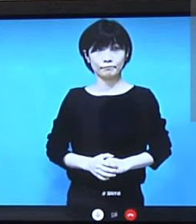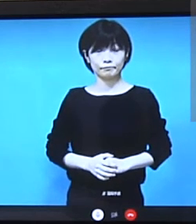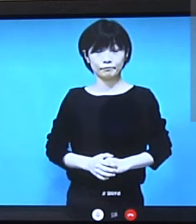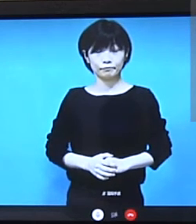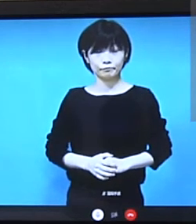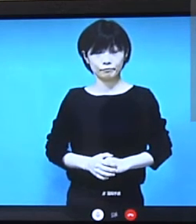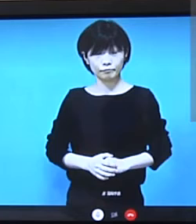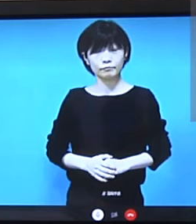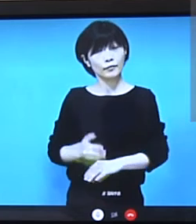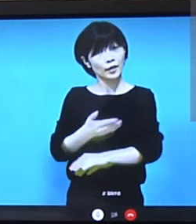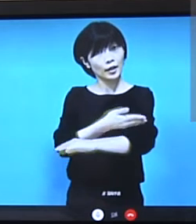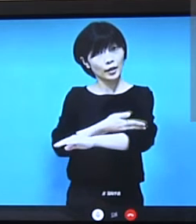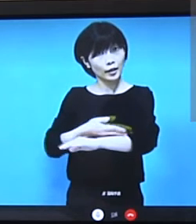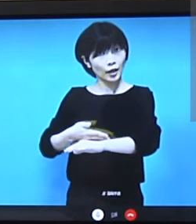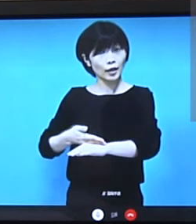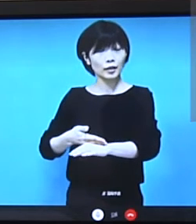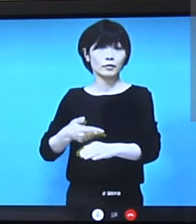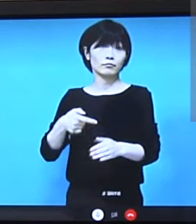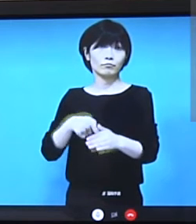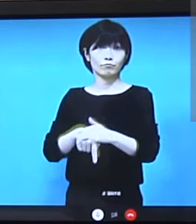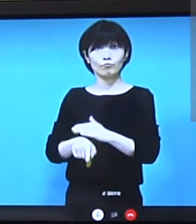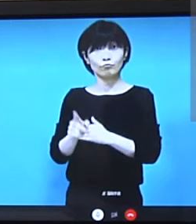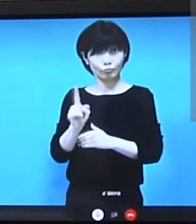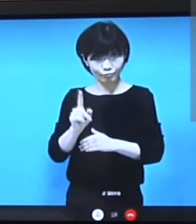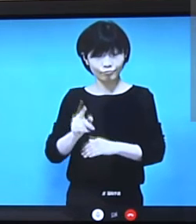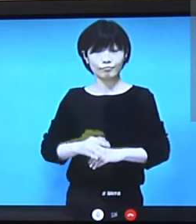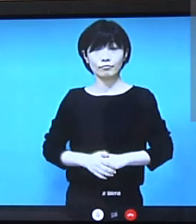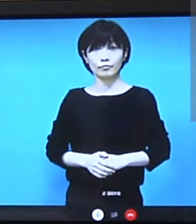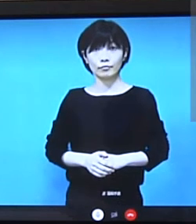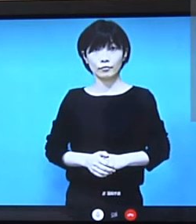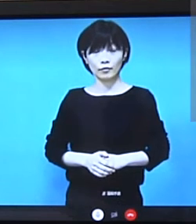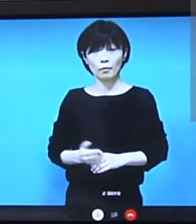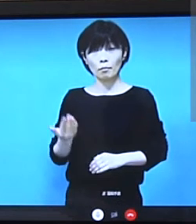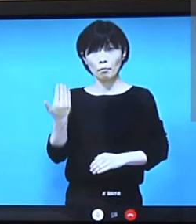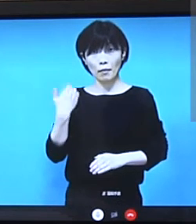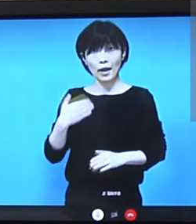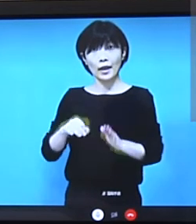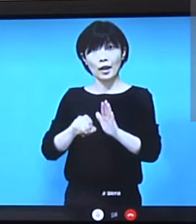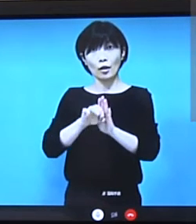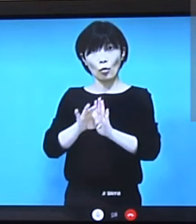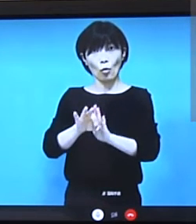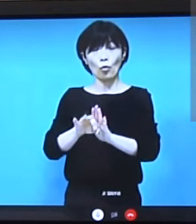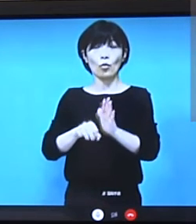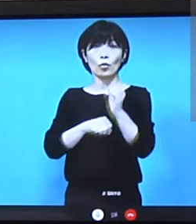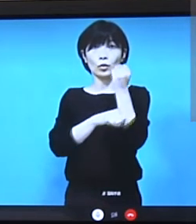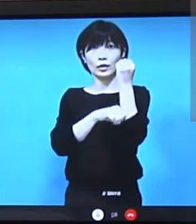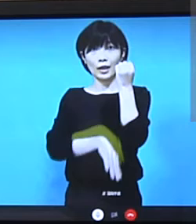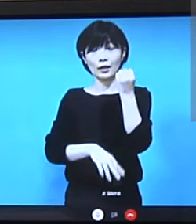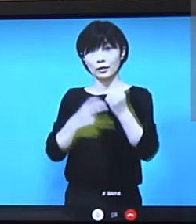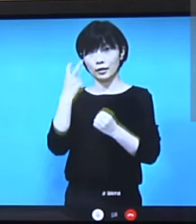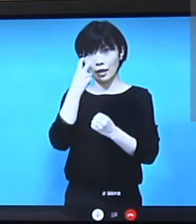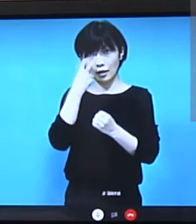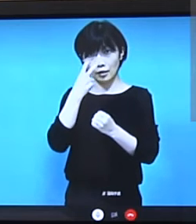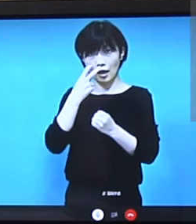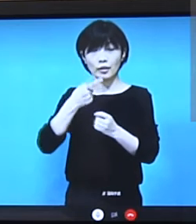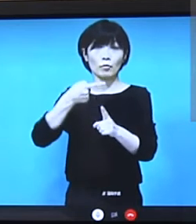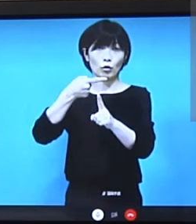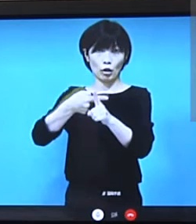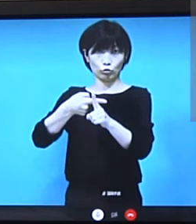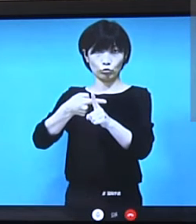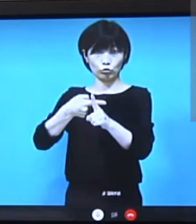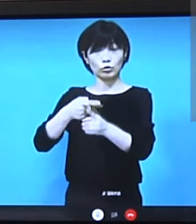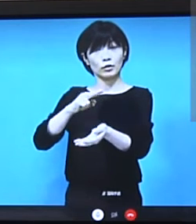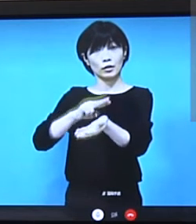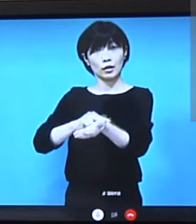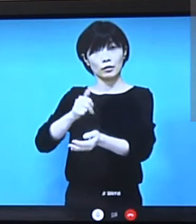その経緯につきましては、そちら記載のとおりですけれども、抗原検査で陽性となりました、なったことからですね、医師が新